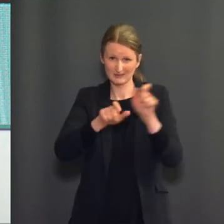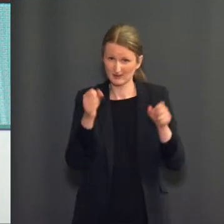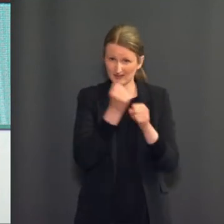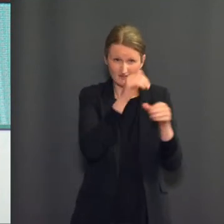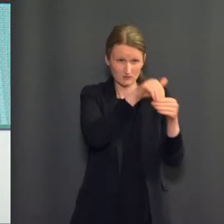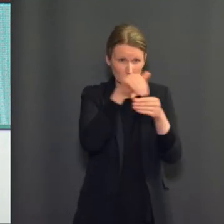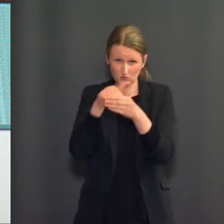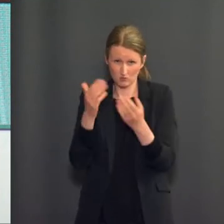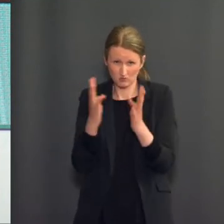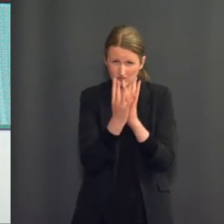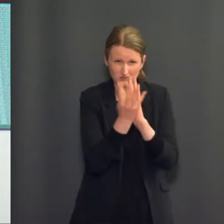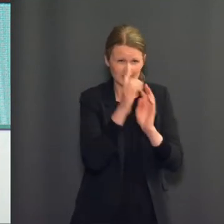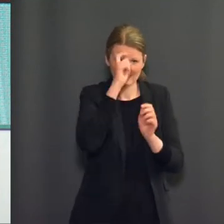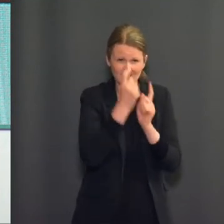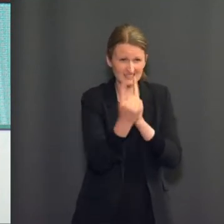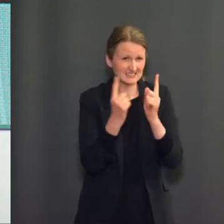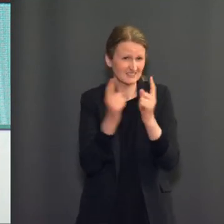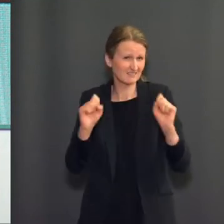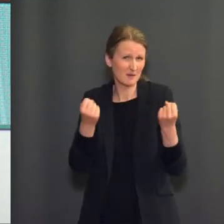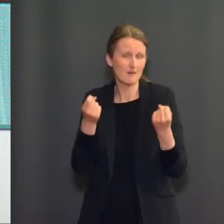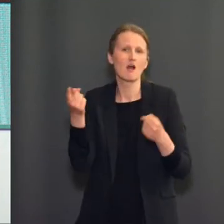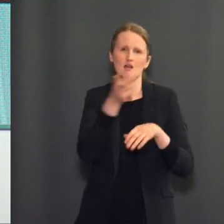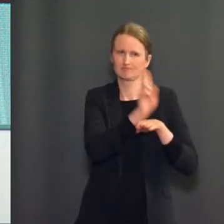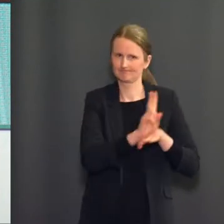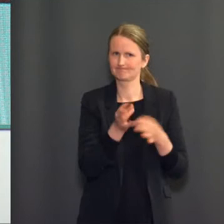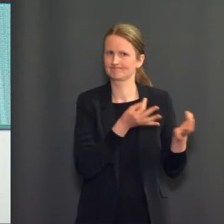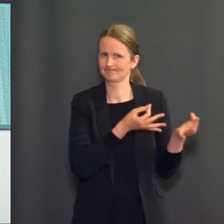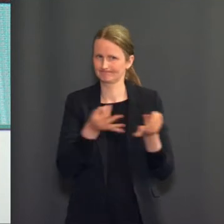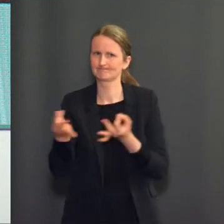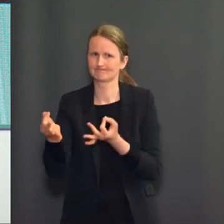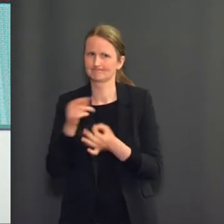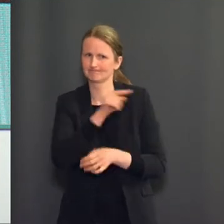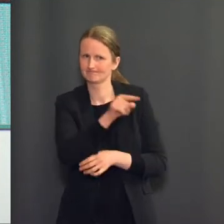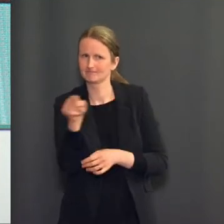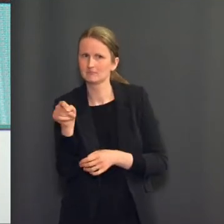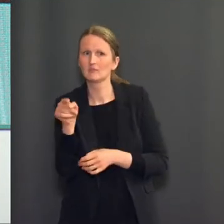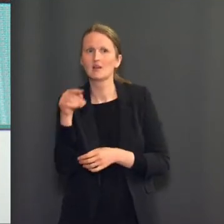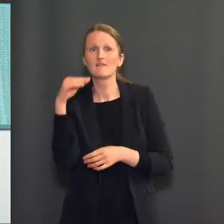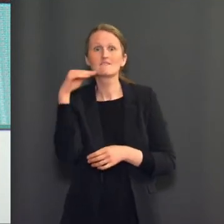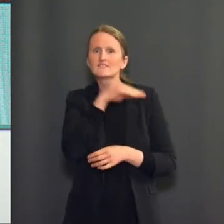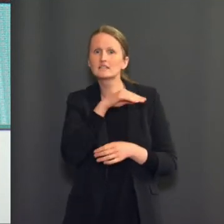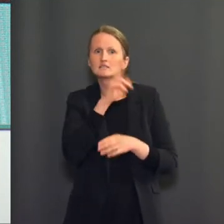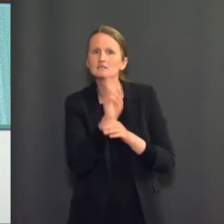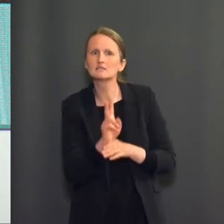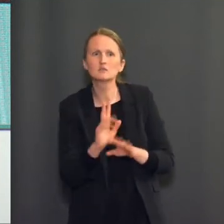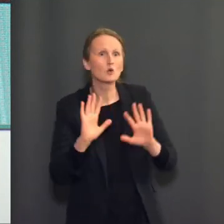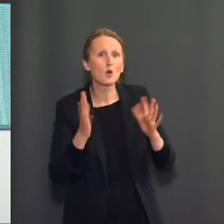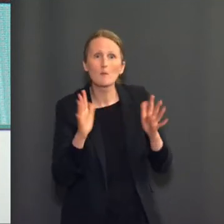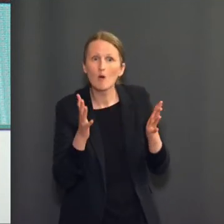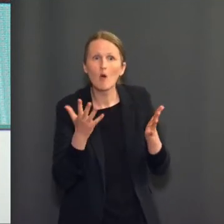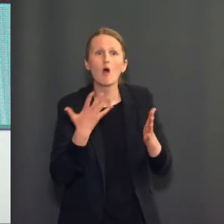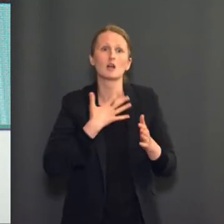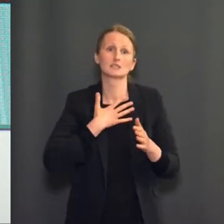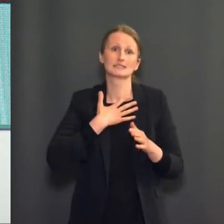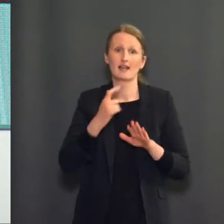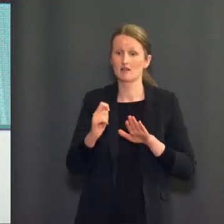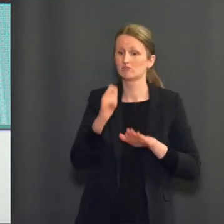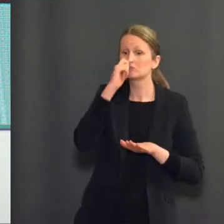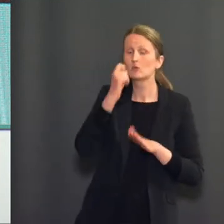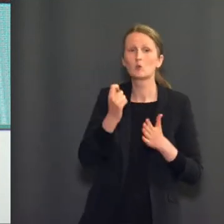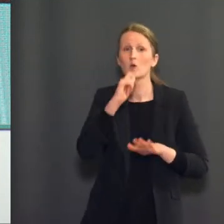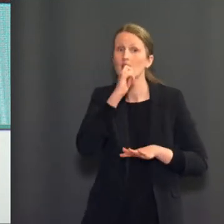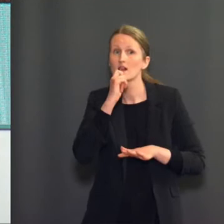tests rapides antigéniques sont effectués à l'aide d'un écouvillon par le médecin de l'entreprise, un médecin ou une